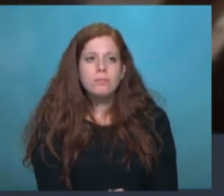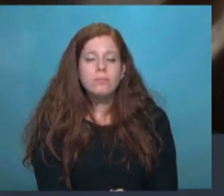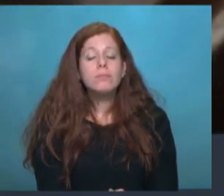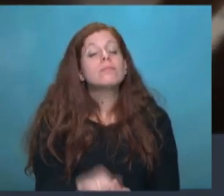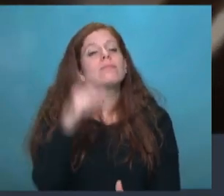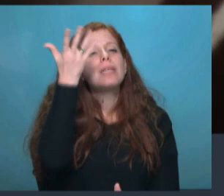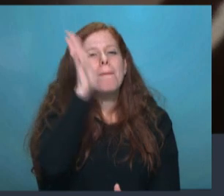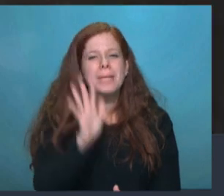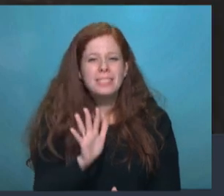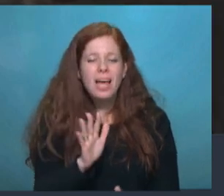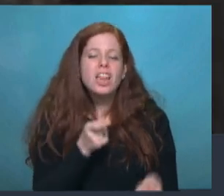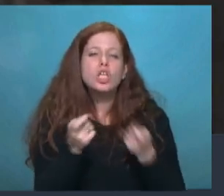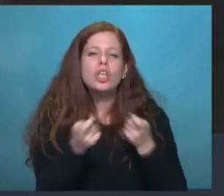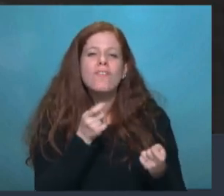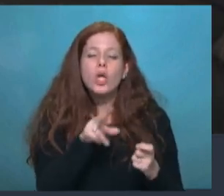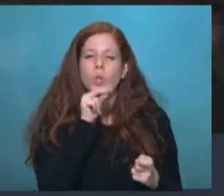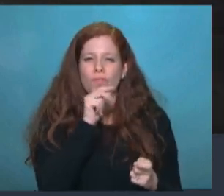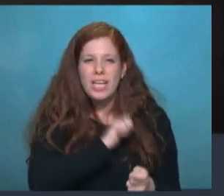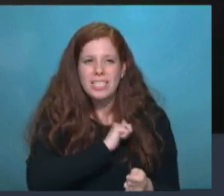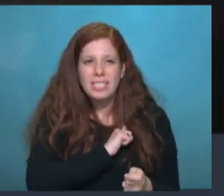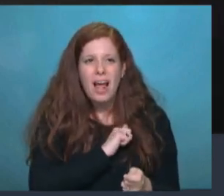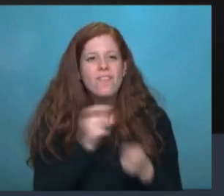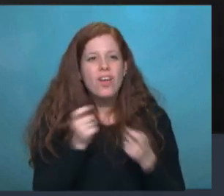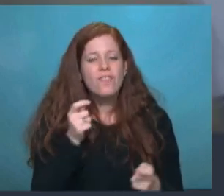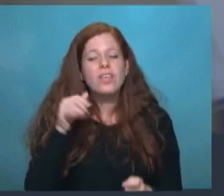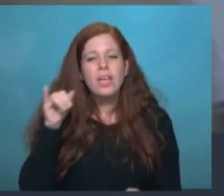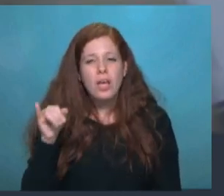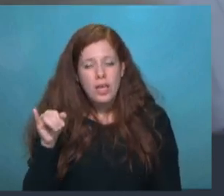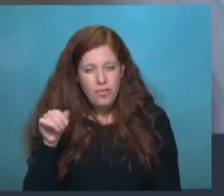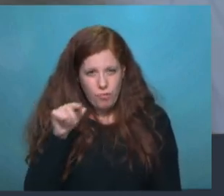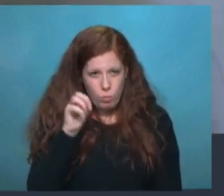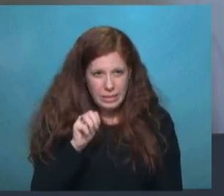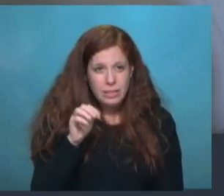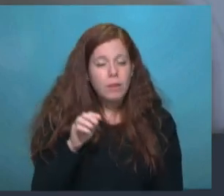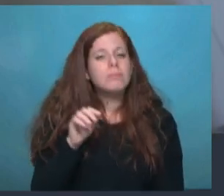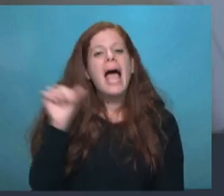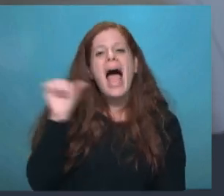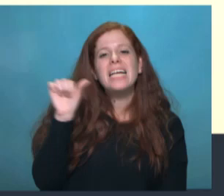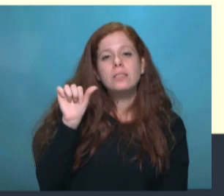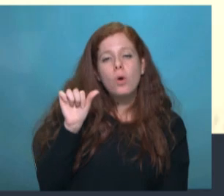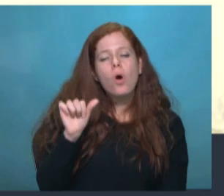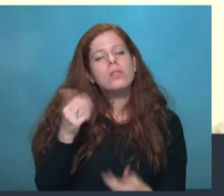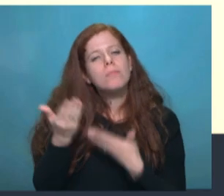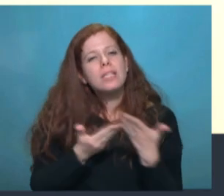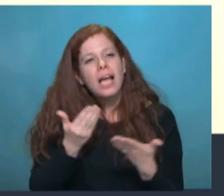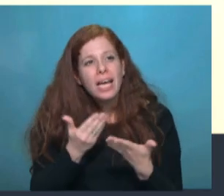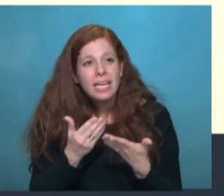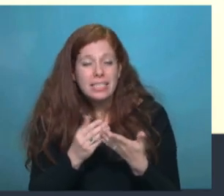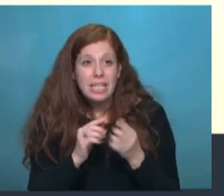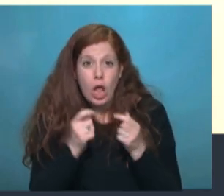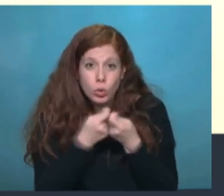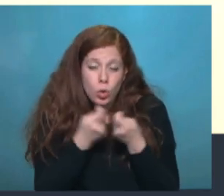בסרט שהפיק דובר צה"ל וביים יריב מוזר, מתייחס אייזנקוט למחלוקות המרכזיות שפקדו את צה"ל בתקופתו.